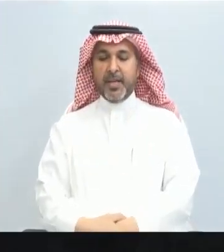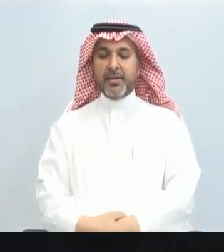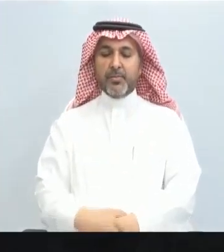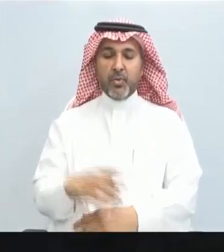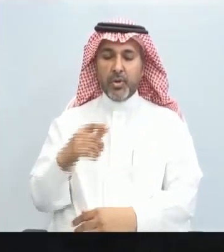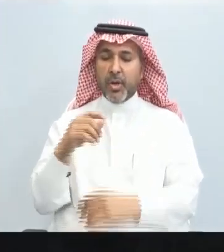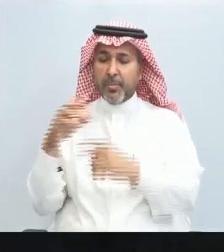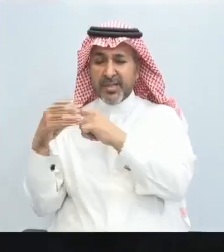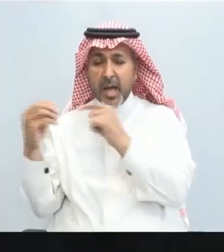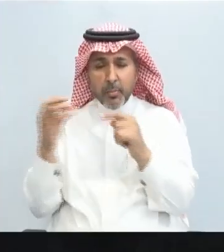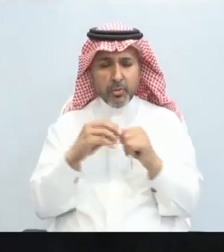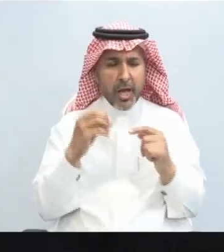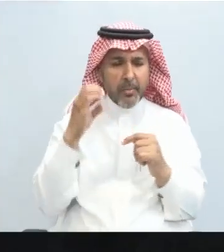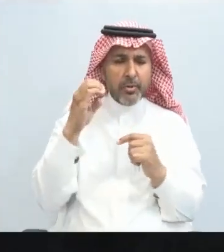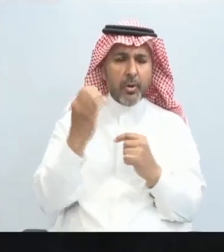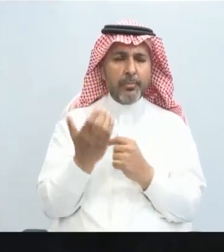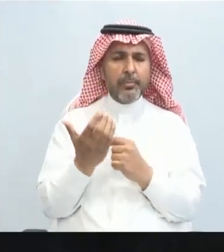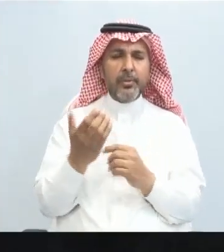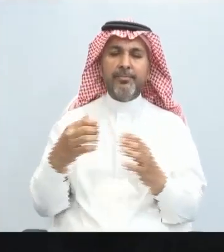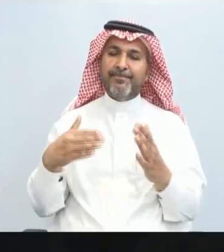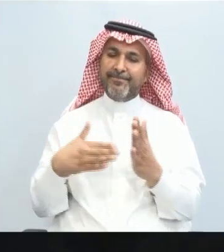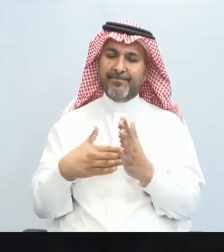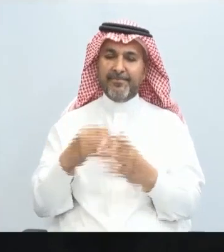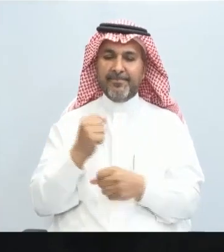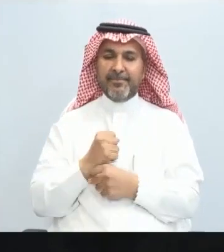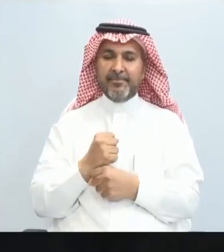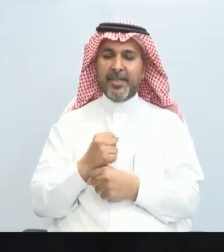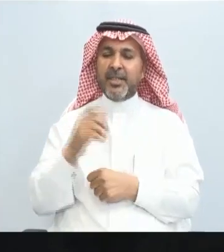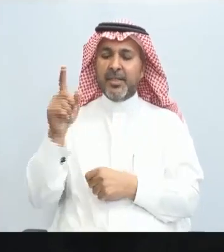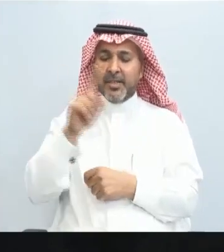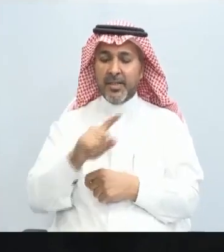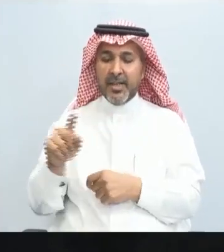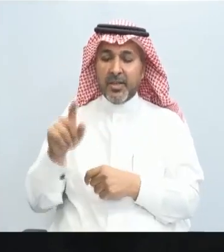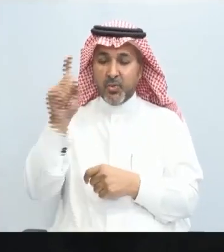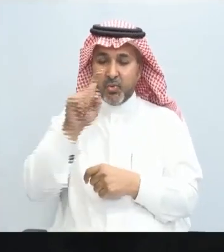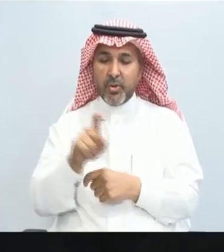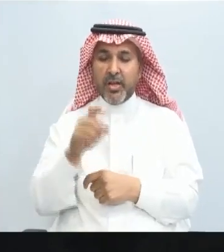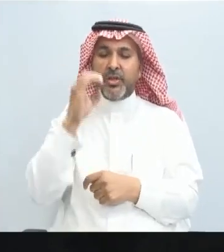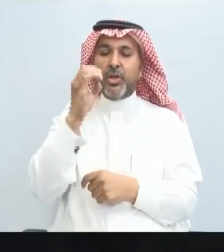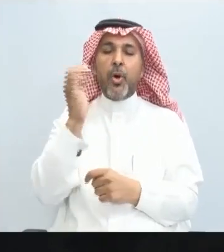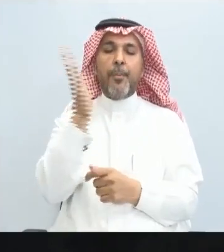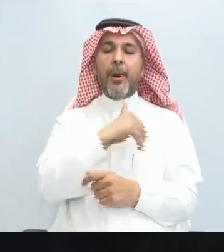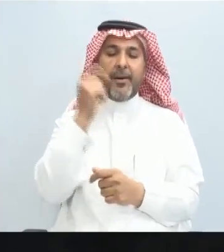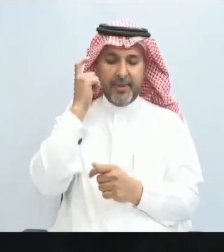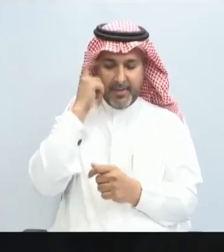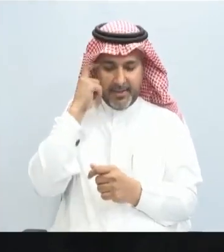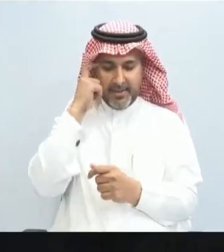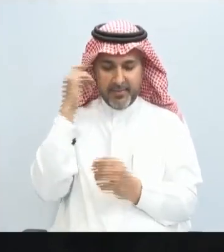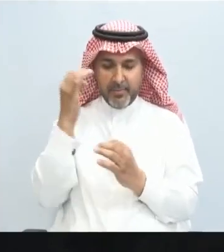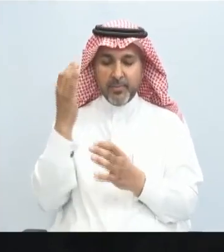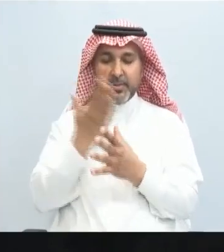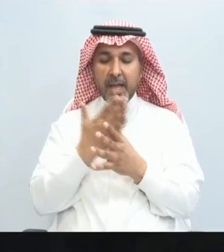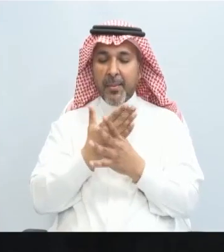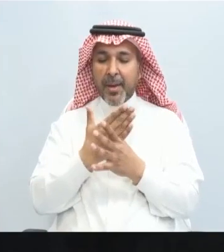عوضت الثاني بيعطوني سالب فهنا يصير كل الحلين مرفوضين وتصبح المعادله ليس لها حل فبالتالي لا يشترط ان معادله